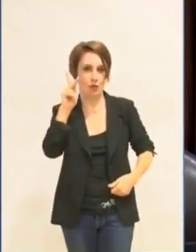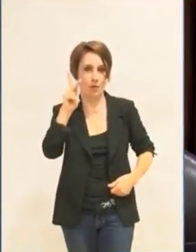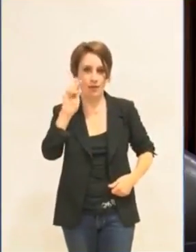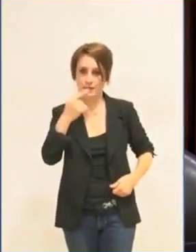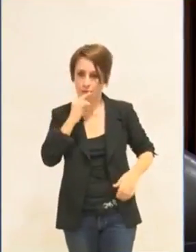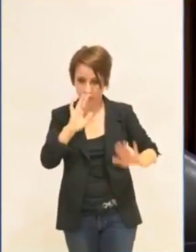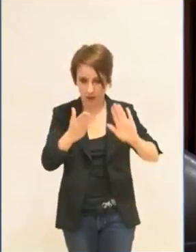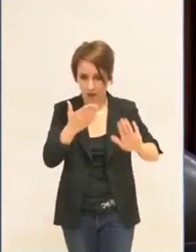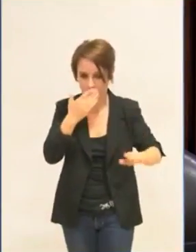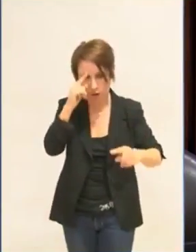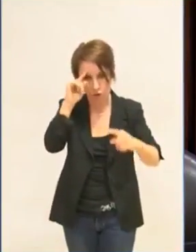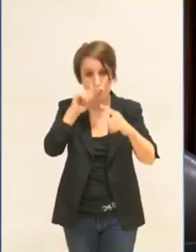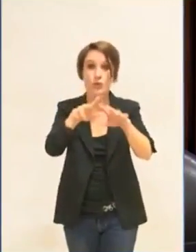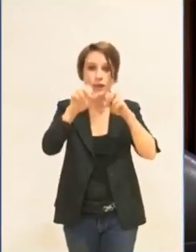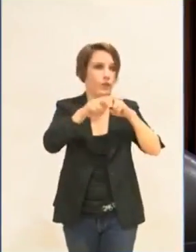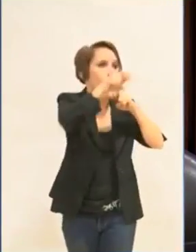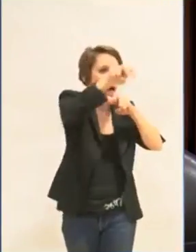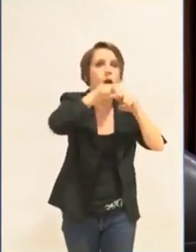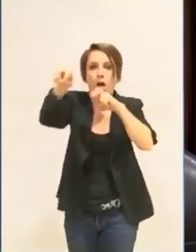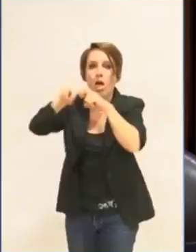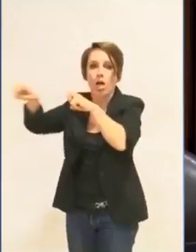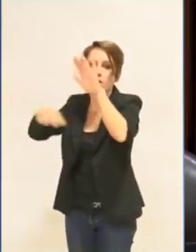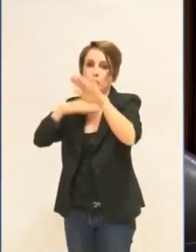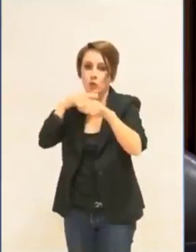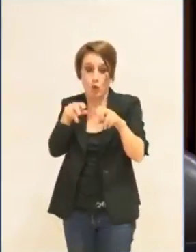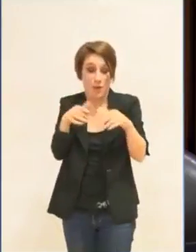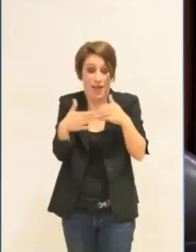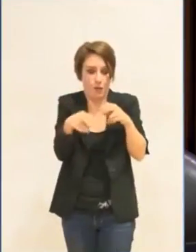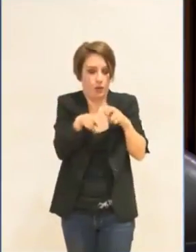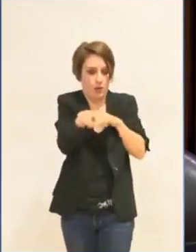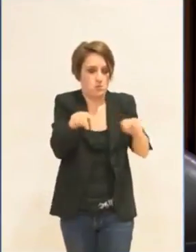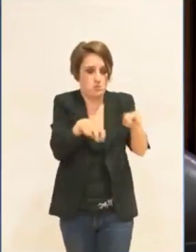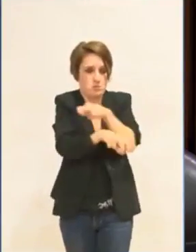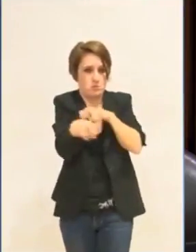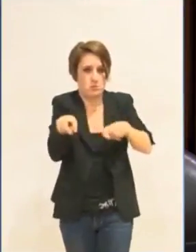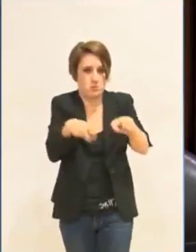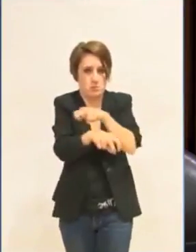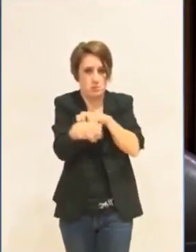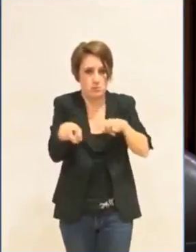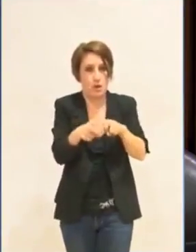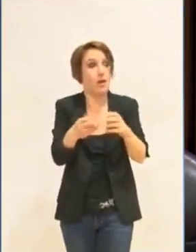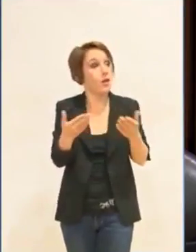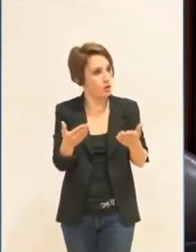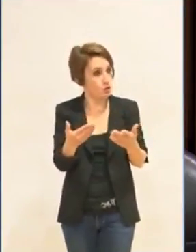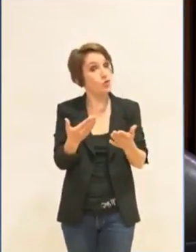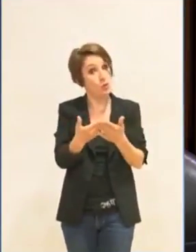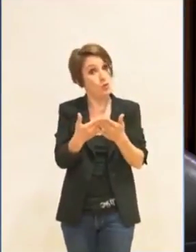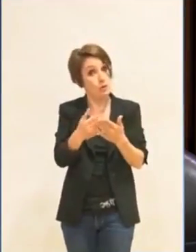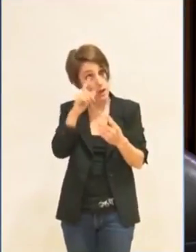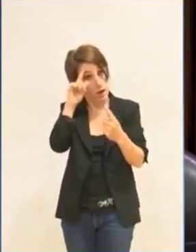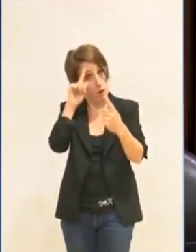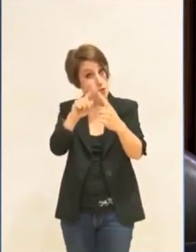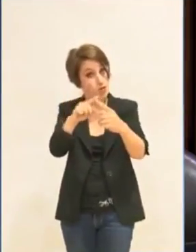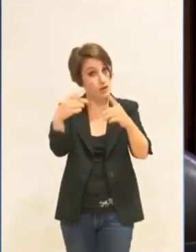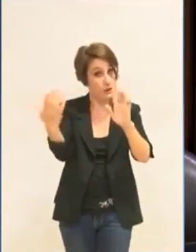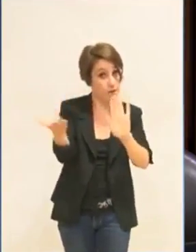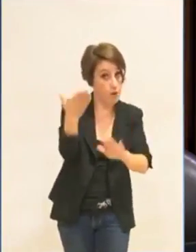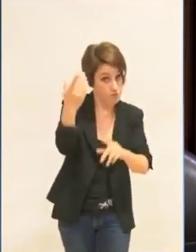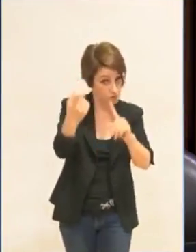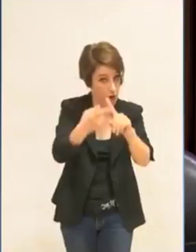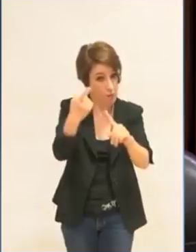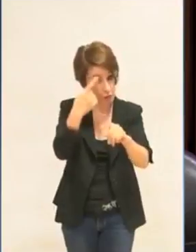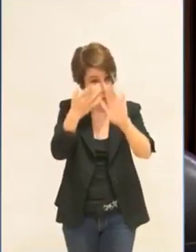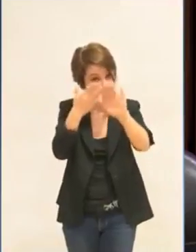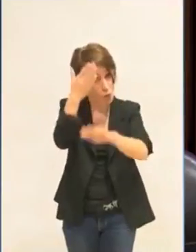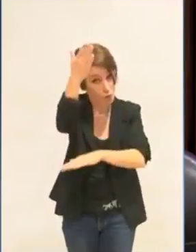enjeu environnemental majeur auquel nos collectivités, nos grandes métropoles vont devoir faire face dans les années à